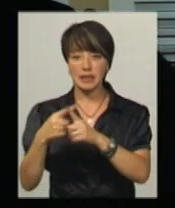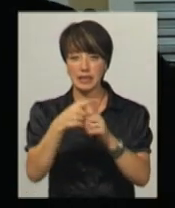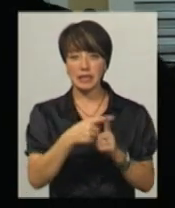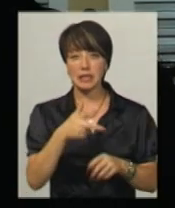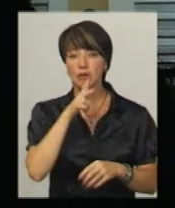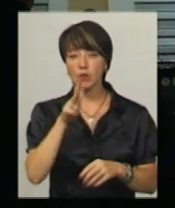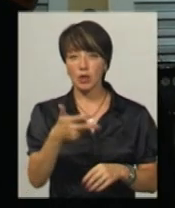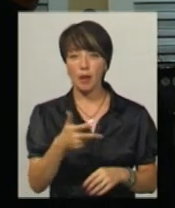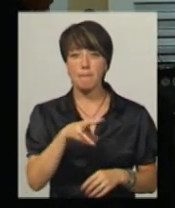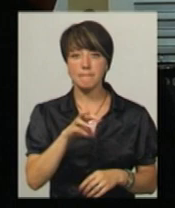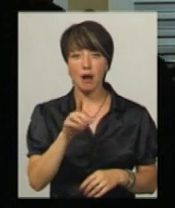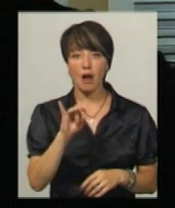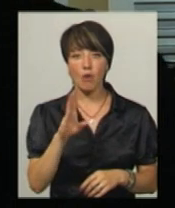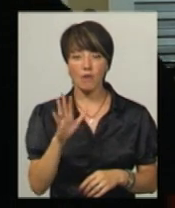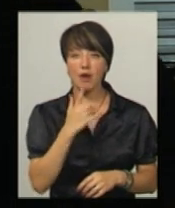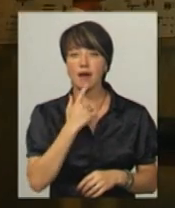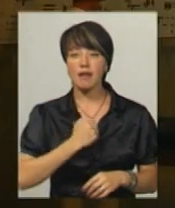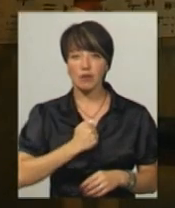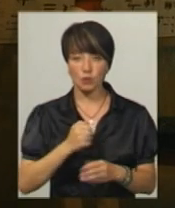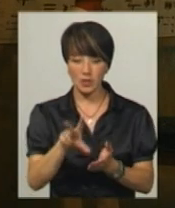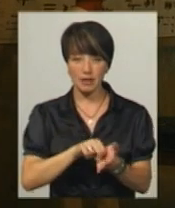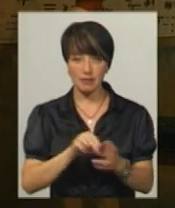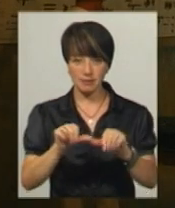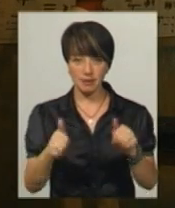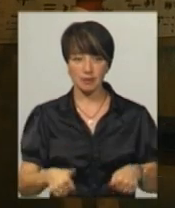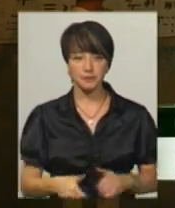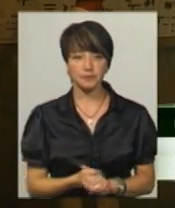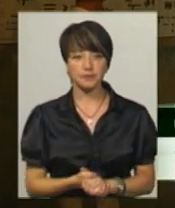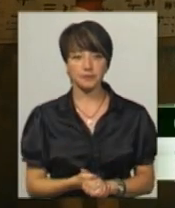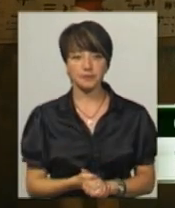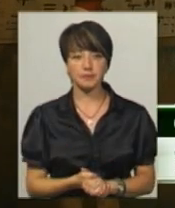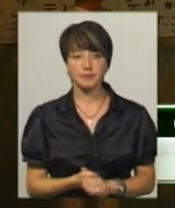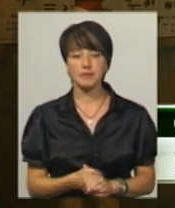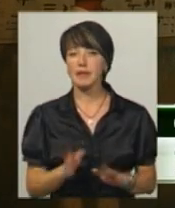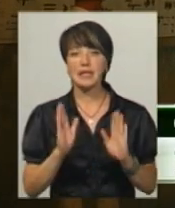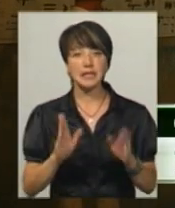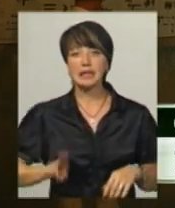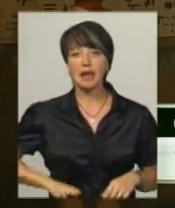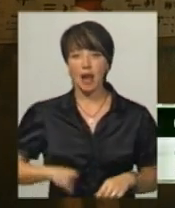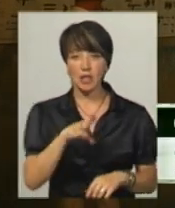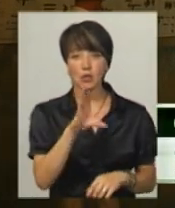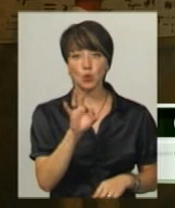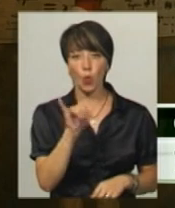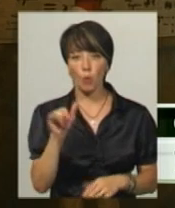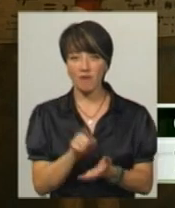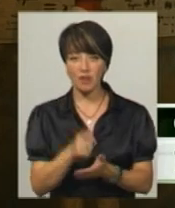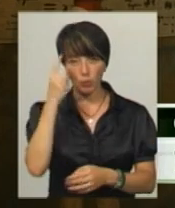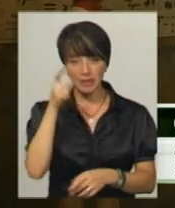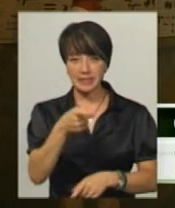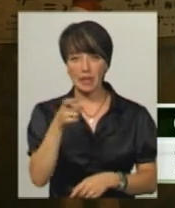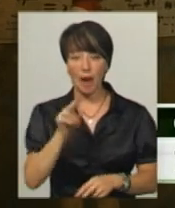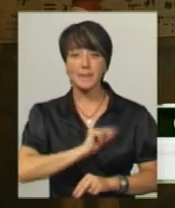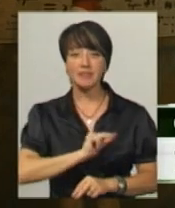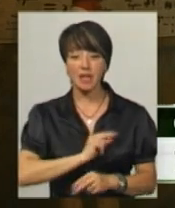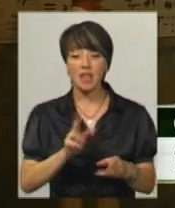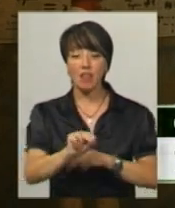тому із пістолету Макарова радянського зразка. Директор ЦОУ, не тільки директор ЦОУ повинен вміти стріляти, а ті